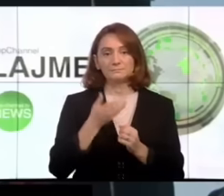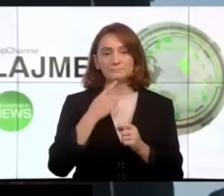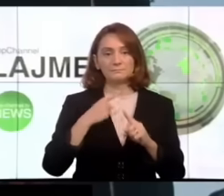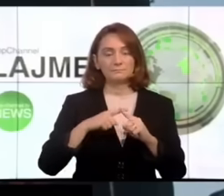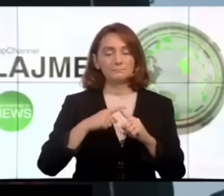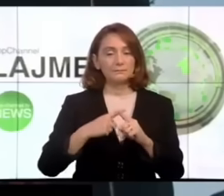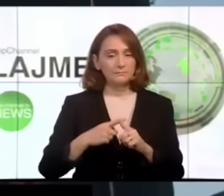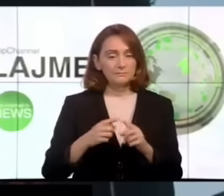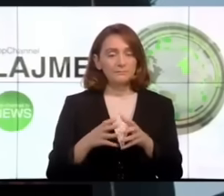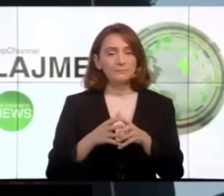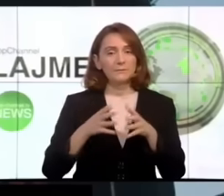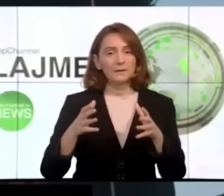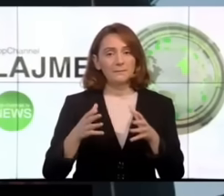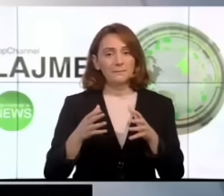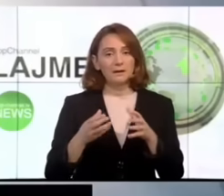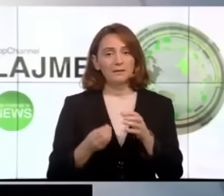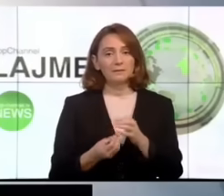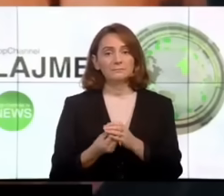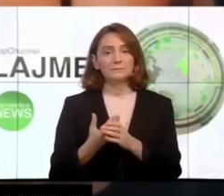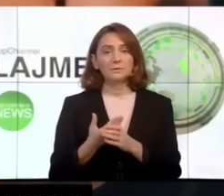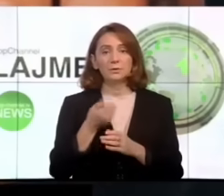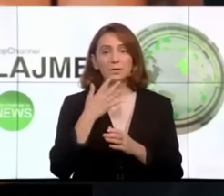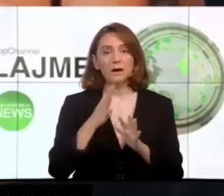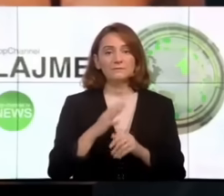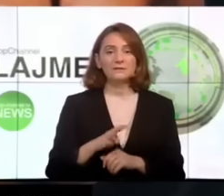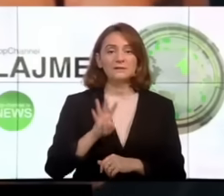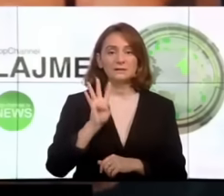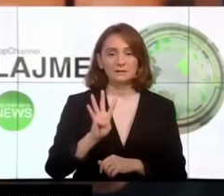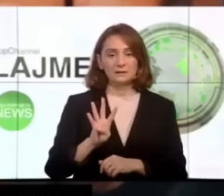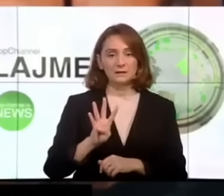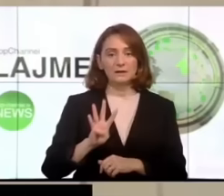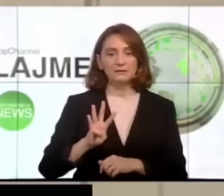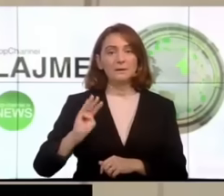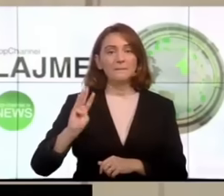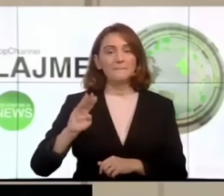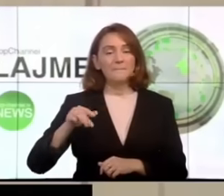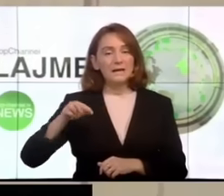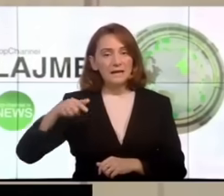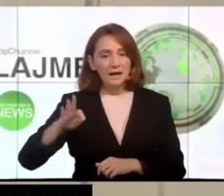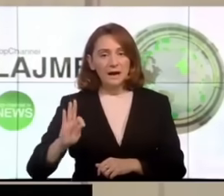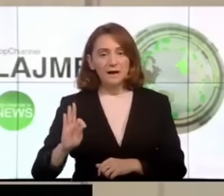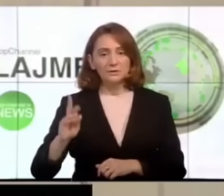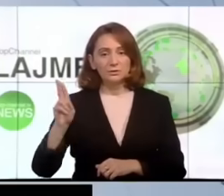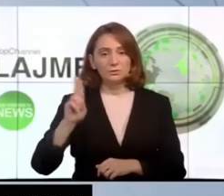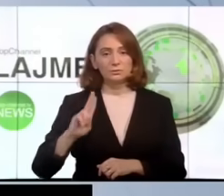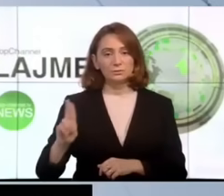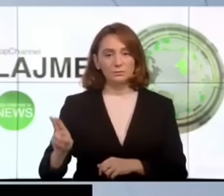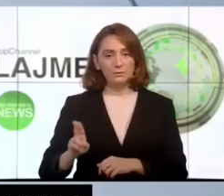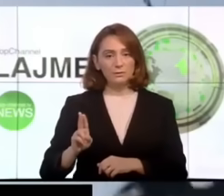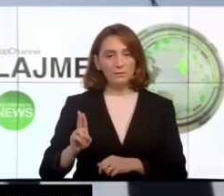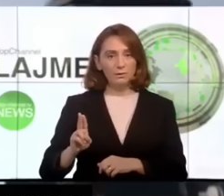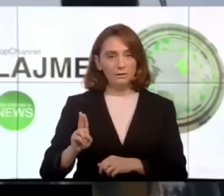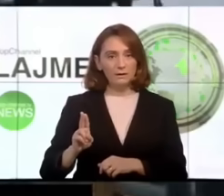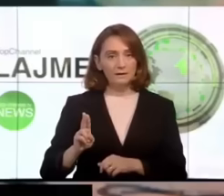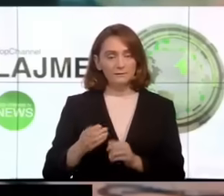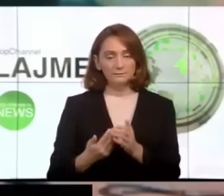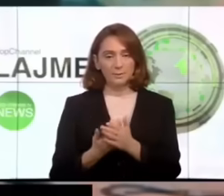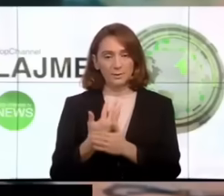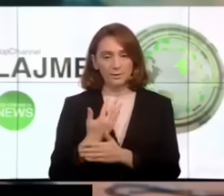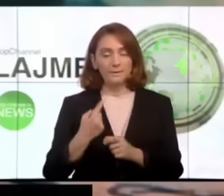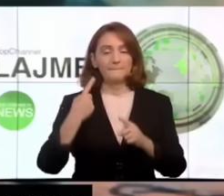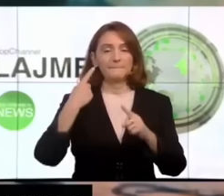komunitetin lokal, duke investuar 4 miliard dollar në fushën e naftës, ka paguar 1 miliard dollar taksa dhe ka mbështetur